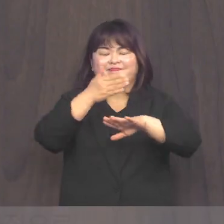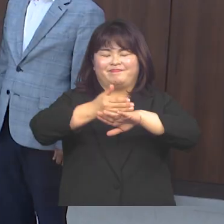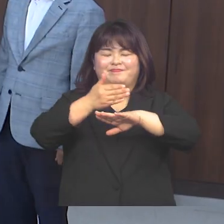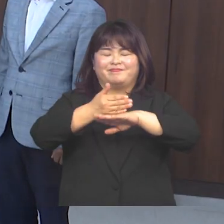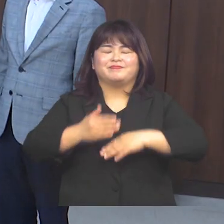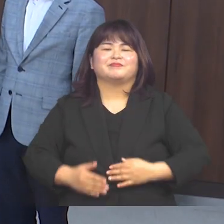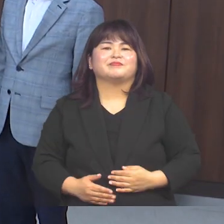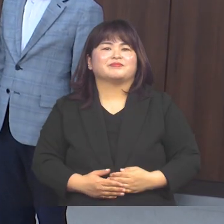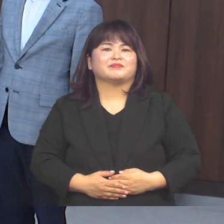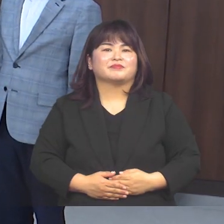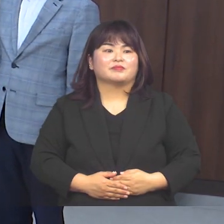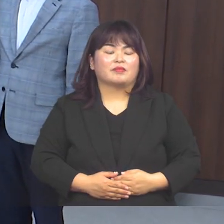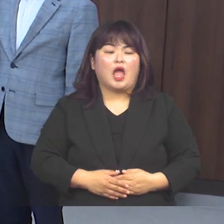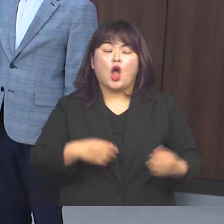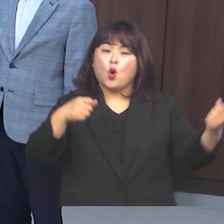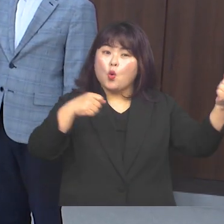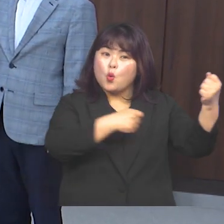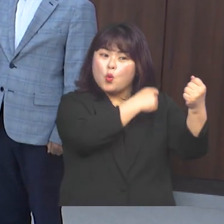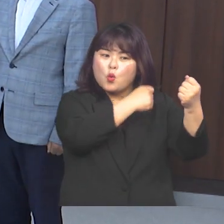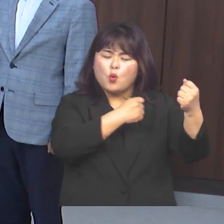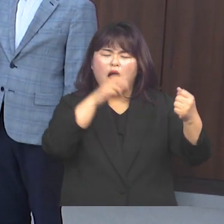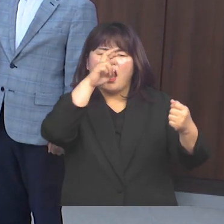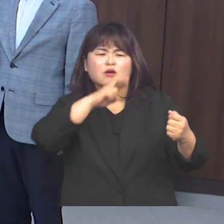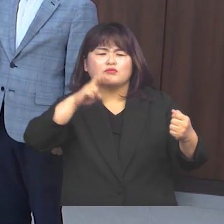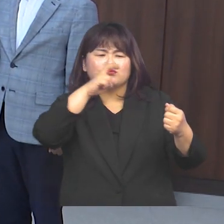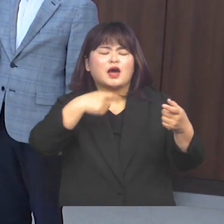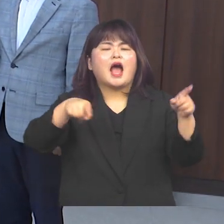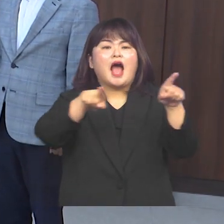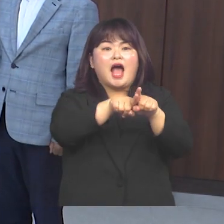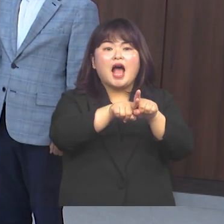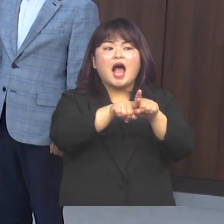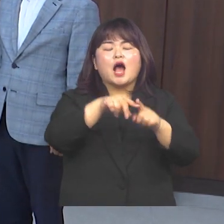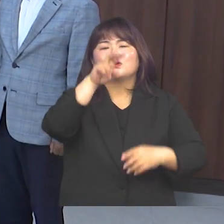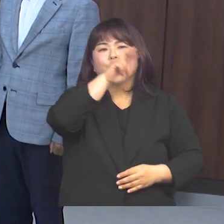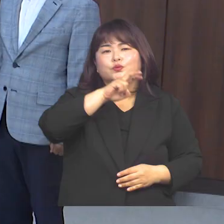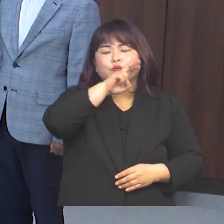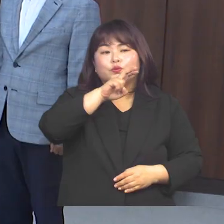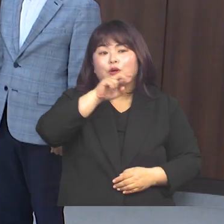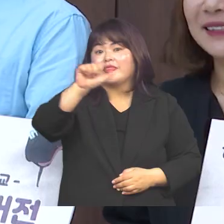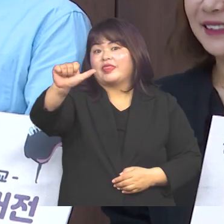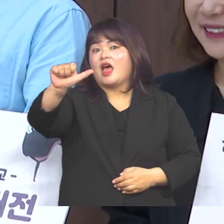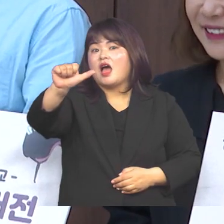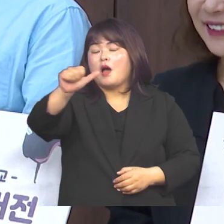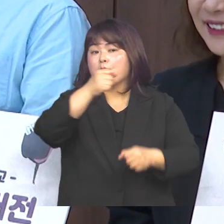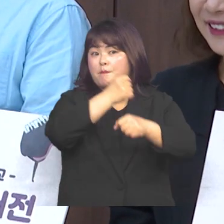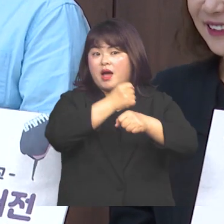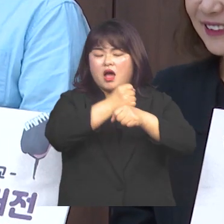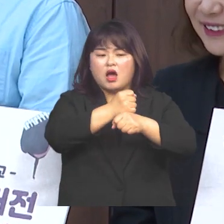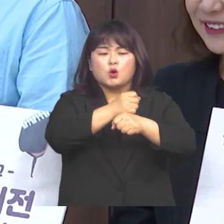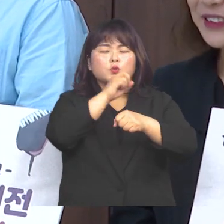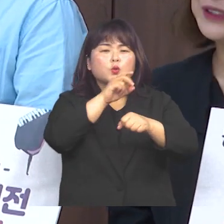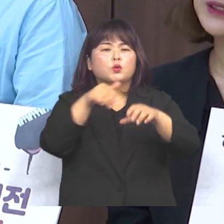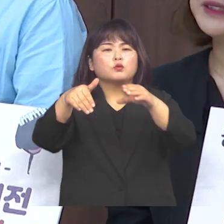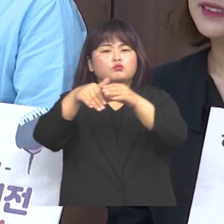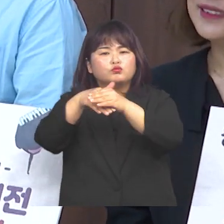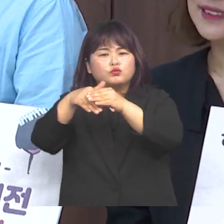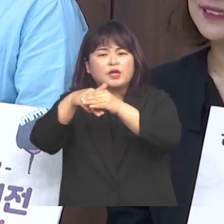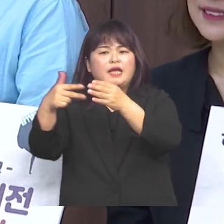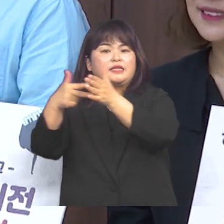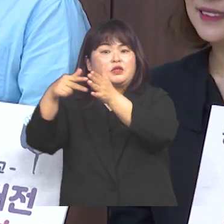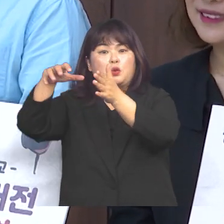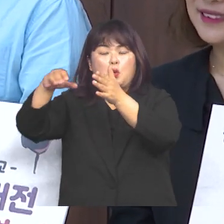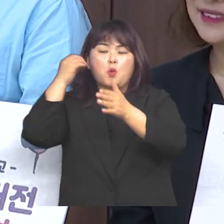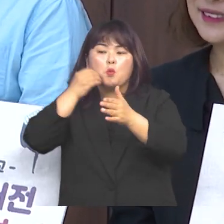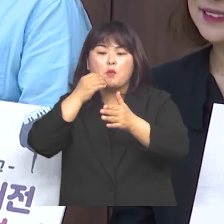감사하겠습니다. 네. 오케스트라와 합창단원들의 목소리로 재탄생한 5개 학교의 교과 음원은 용인문화재단